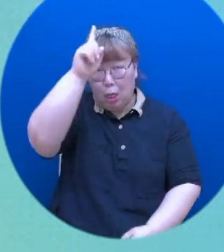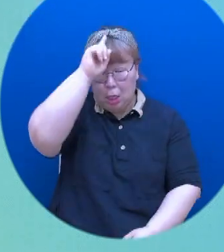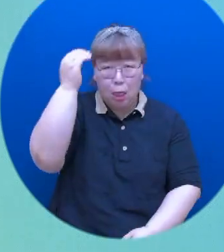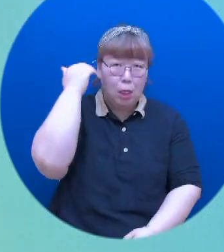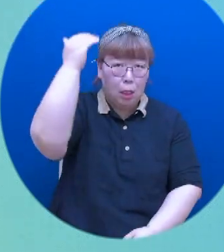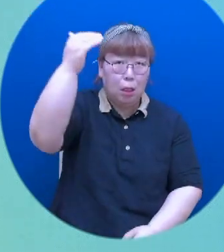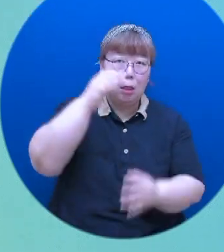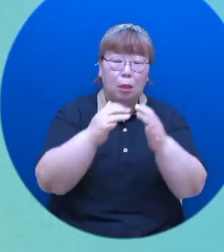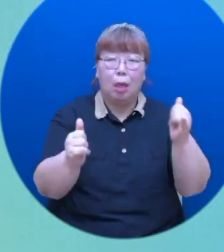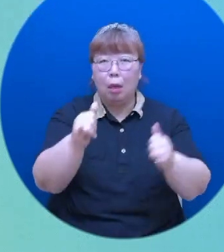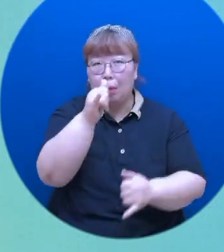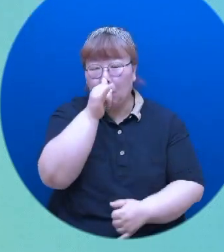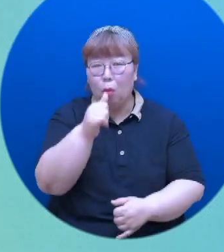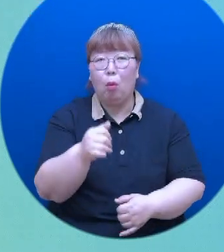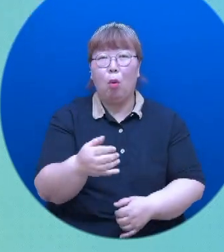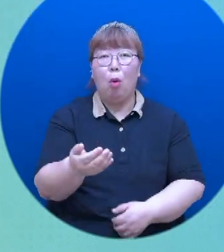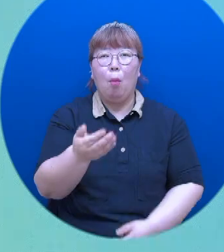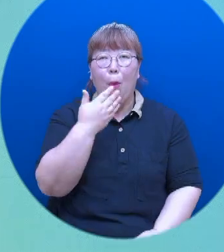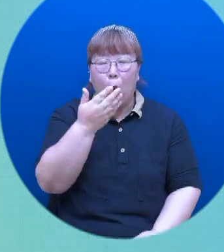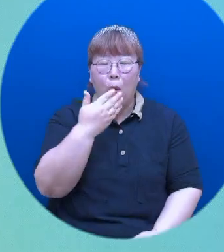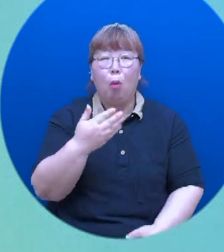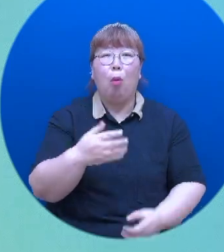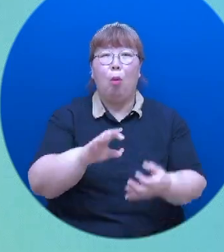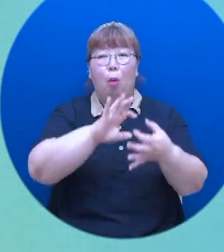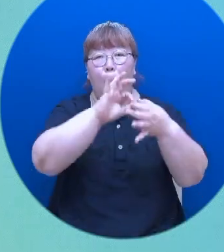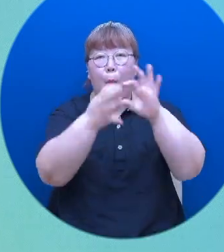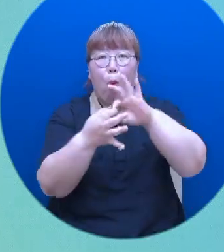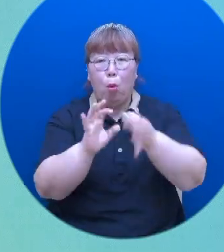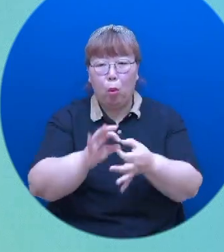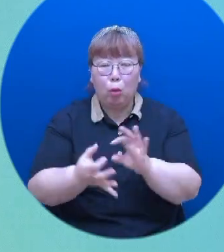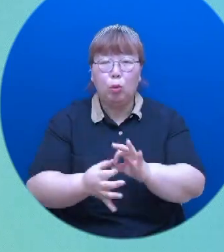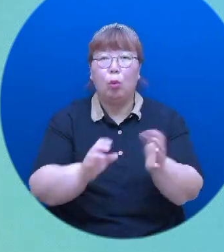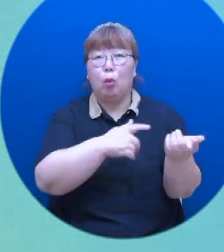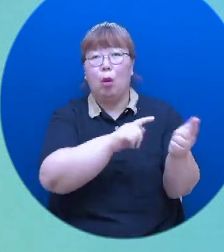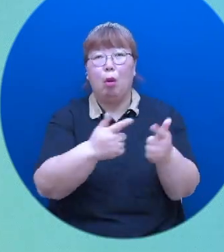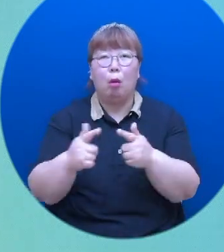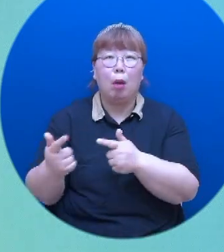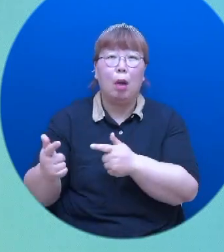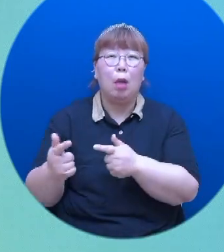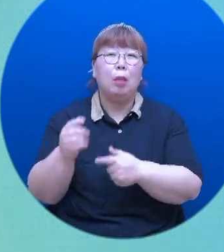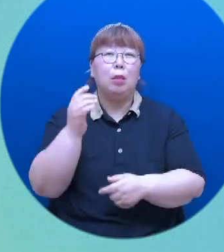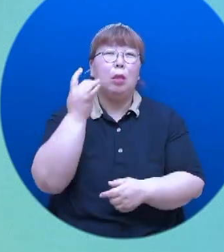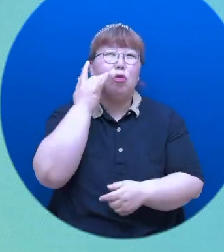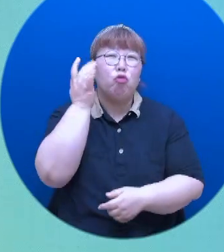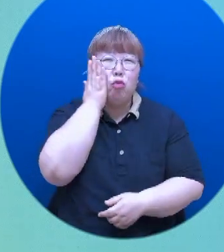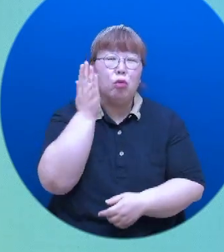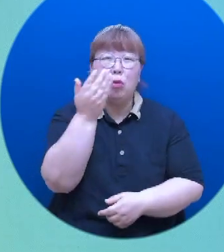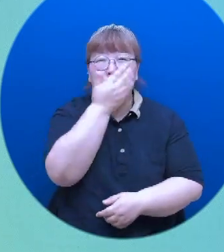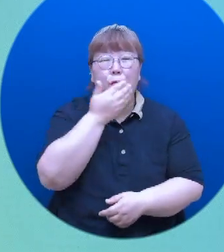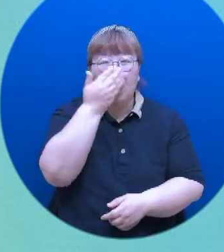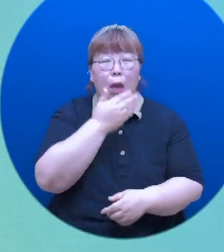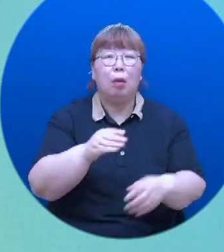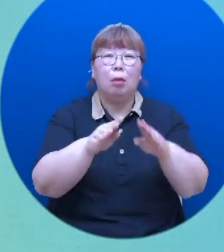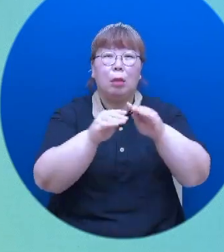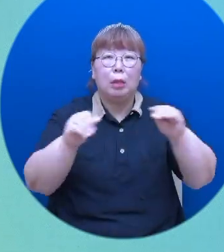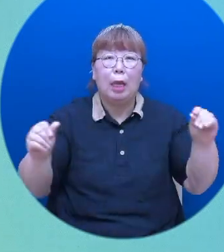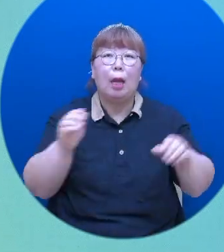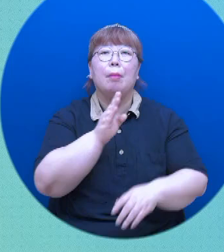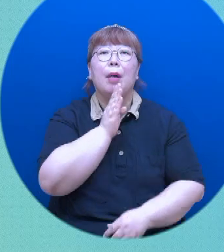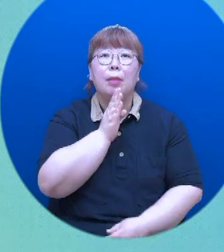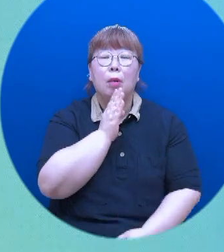있는 농산물 포도송이 이겁니다. 젖과 꿀이 흐르는 땅 많습니다. 맞습니다.